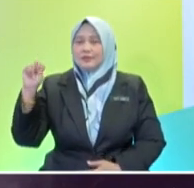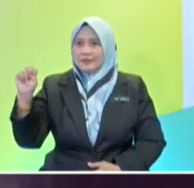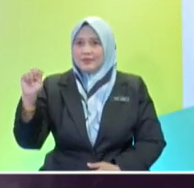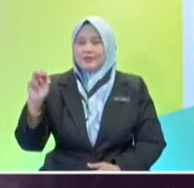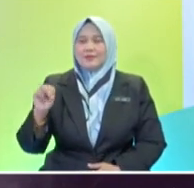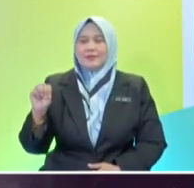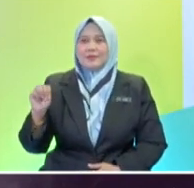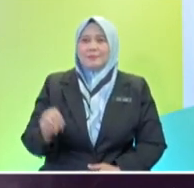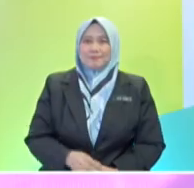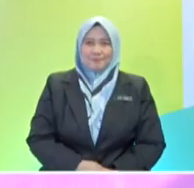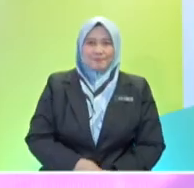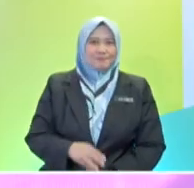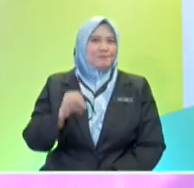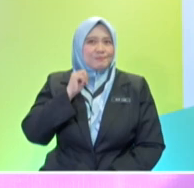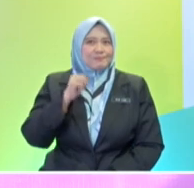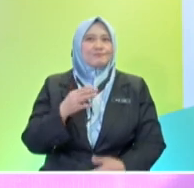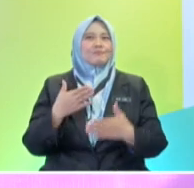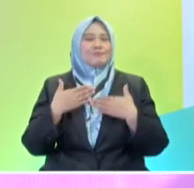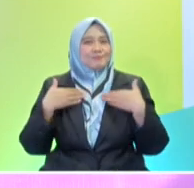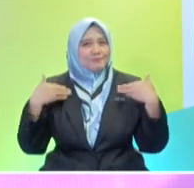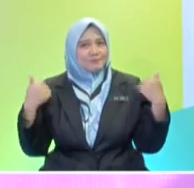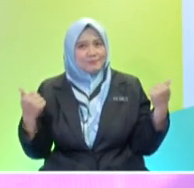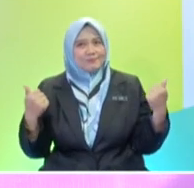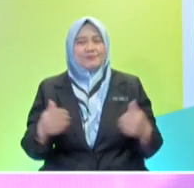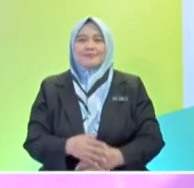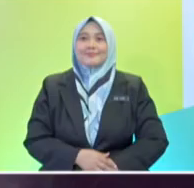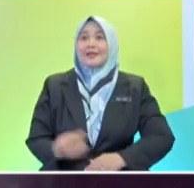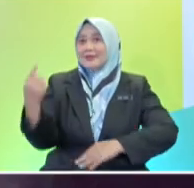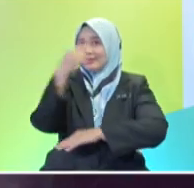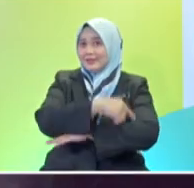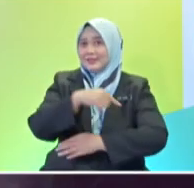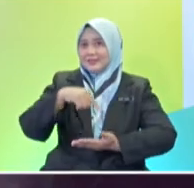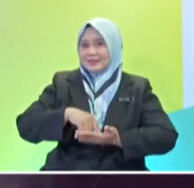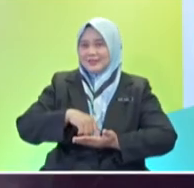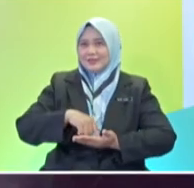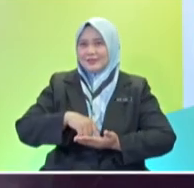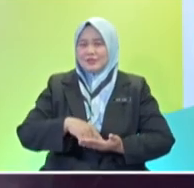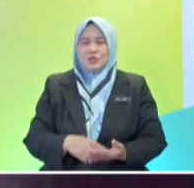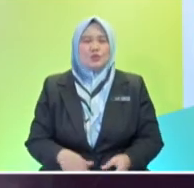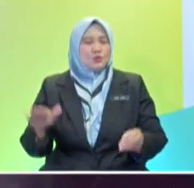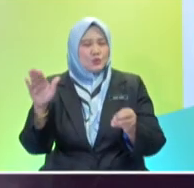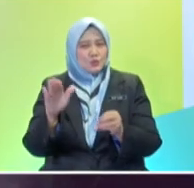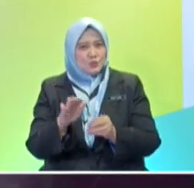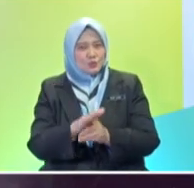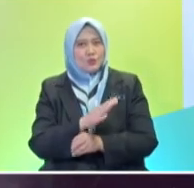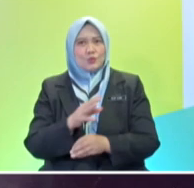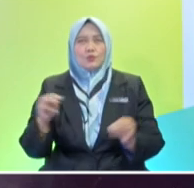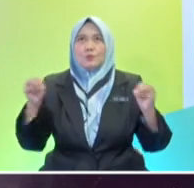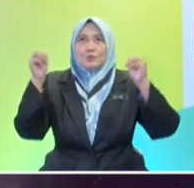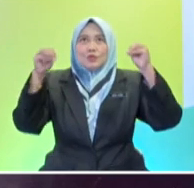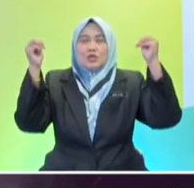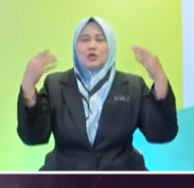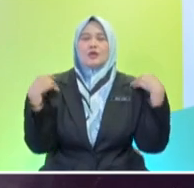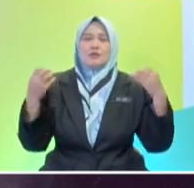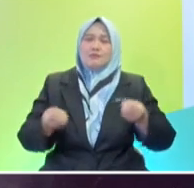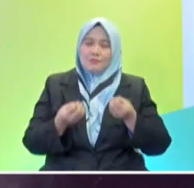sihat cikgu. Cikgu bagaimana? Sihat, alhamdulillah. Wah, cikgu, hari ini kita punya studio cukup meriah. Ada macam-macam jenis haiwan